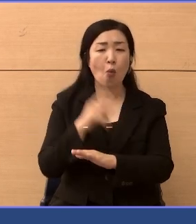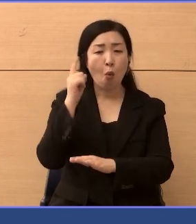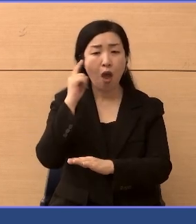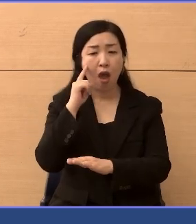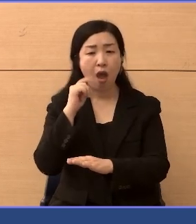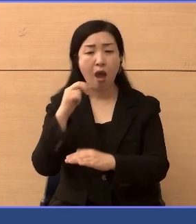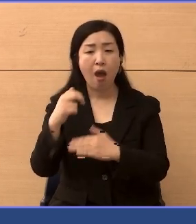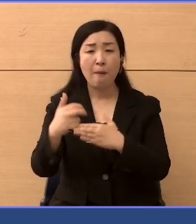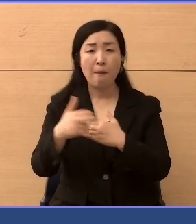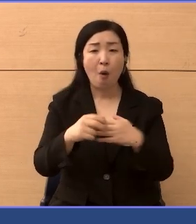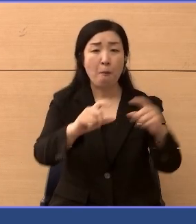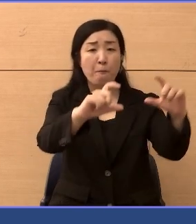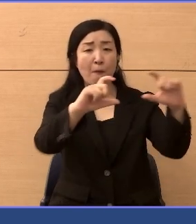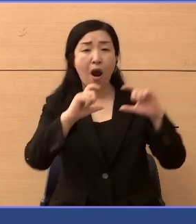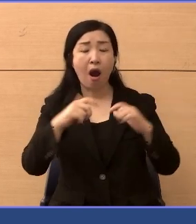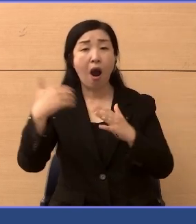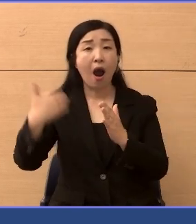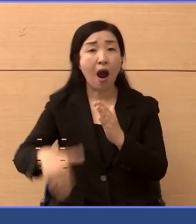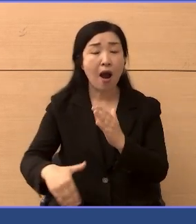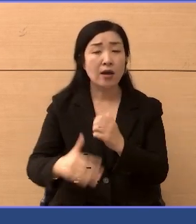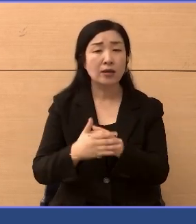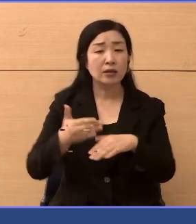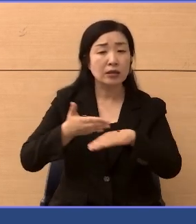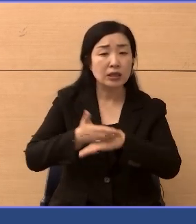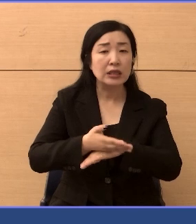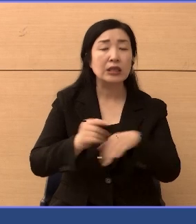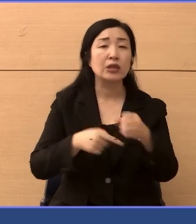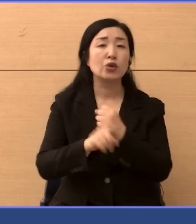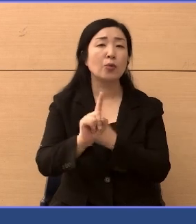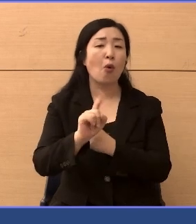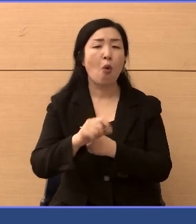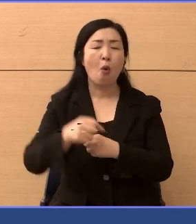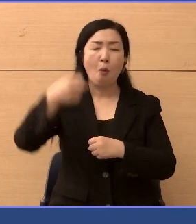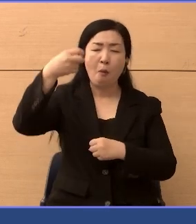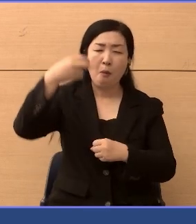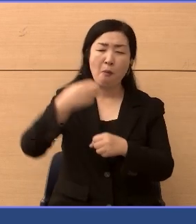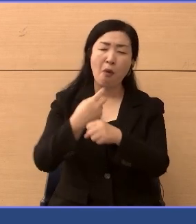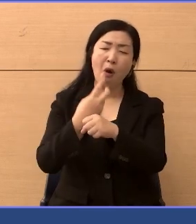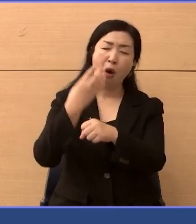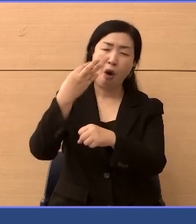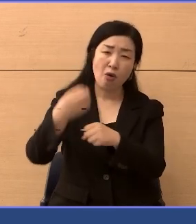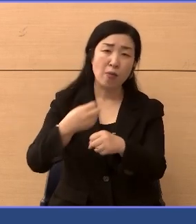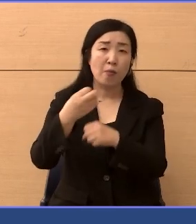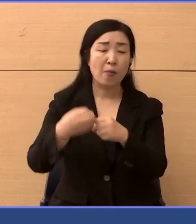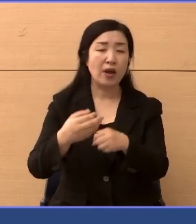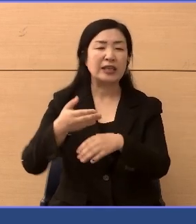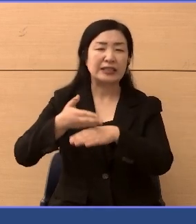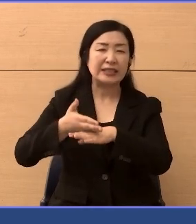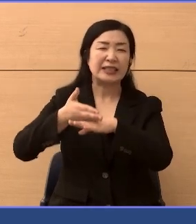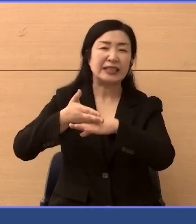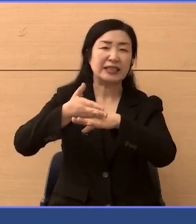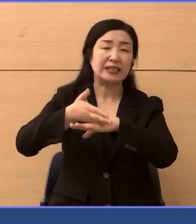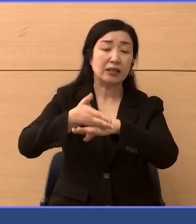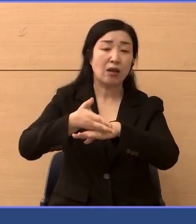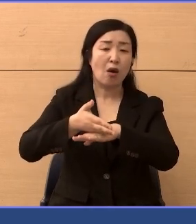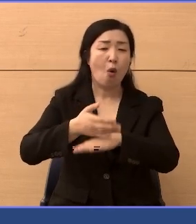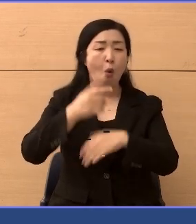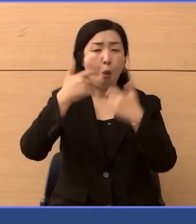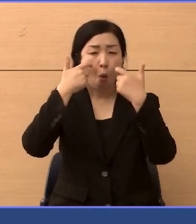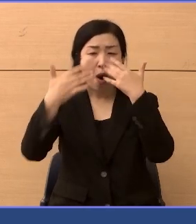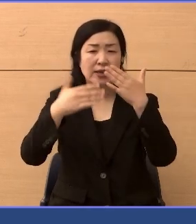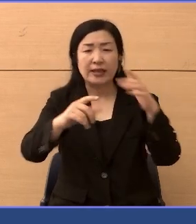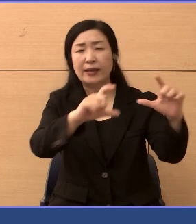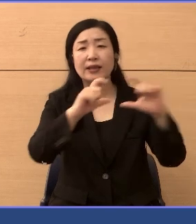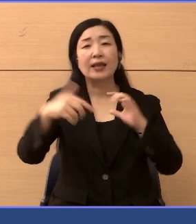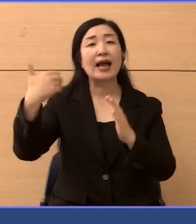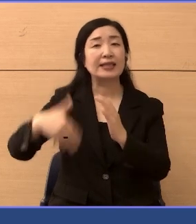많이 일어나고 unusual 있습니다. for parents to 이것은 wait 일반적이 many 아닌 years 것은 아니고요. for 수년간 an 이런 지연이 accurate 일어나고 있습니다. 정확한 diagnosis. 진단을 못 내리는 And in 부모들, most 그리고